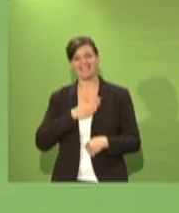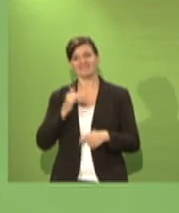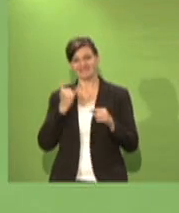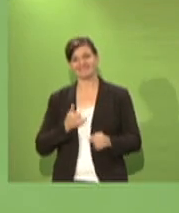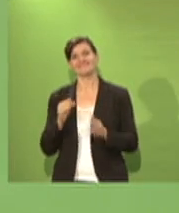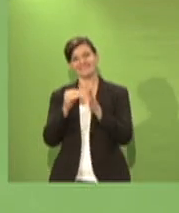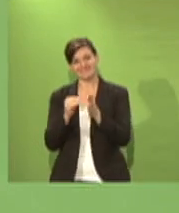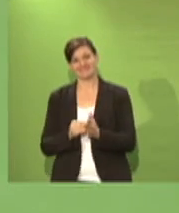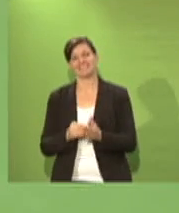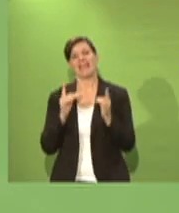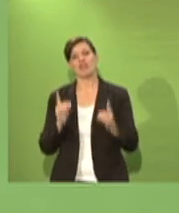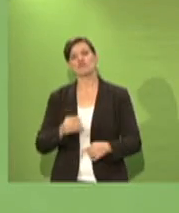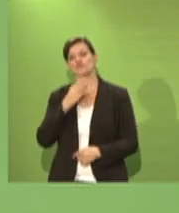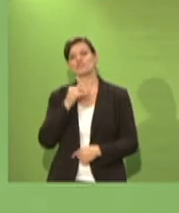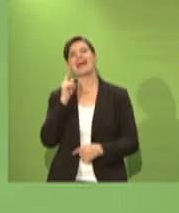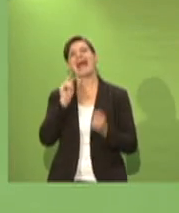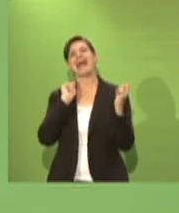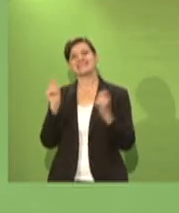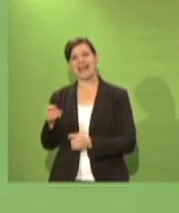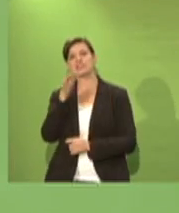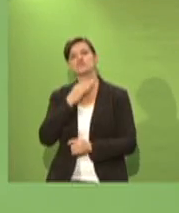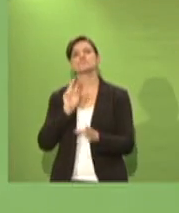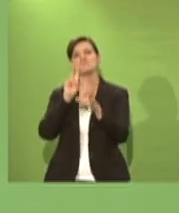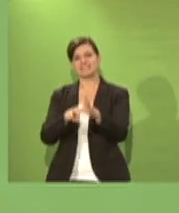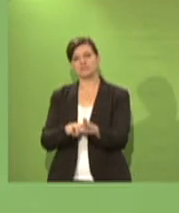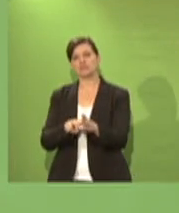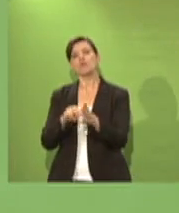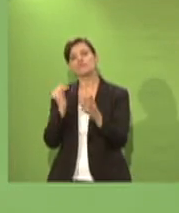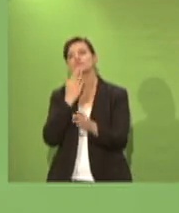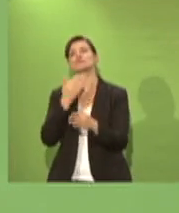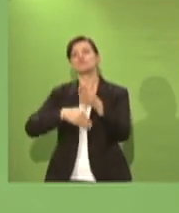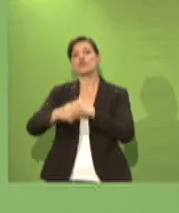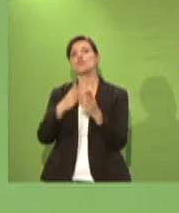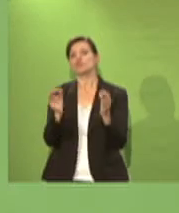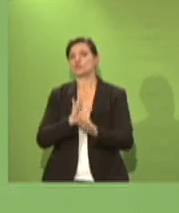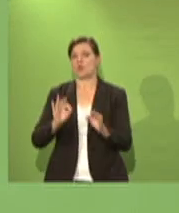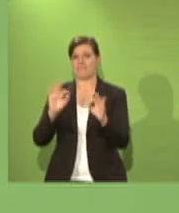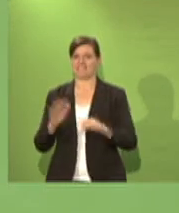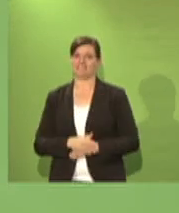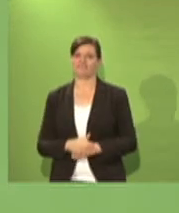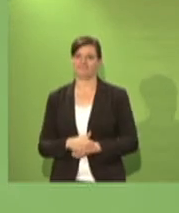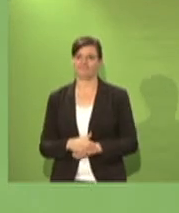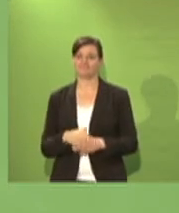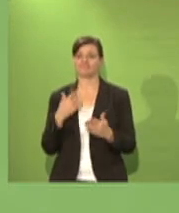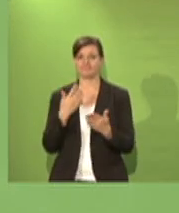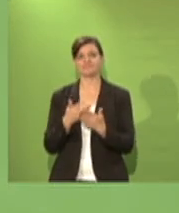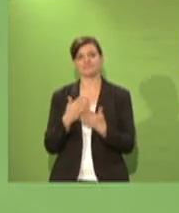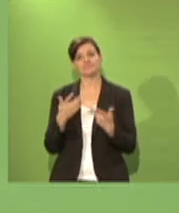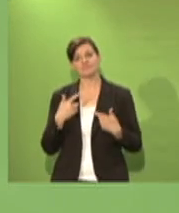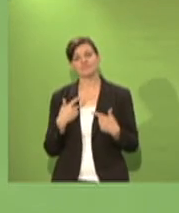wie zum Beispiel bei dem Antrag zur Jugendpartizipation, zu einer noch besseren Lösung. In diesem Sinne, wir sind stachelig, aber wir beißen